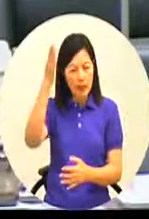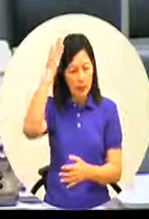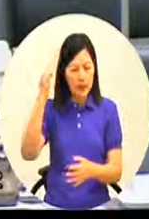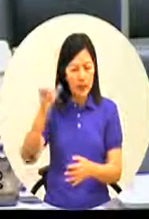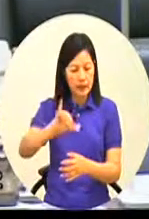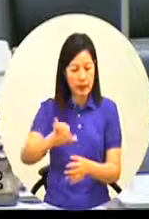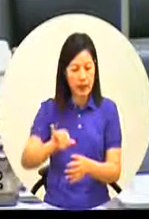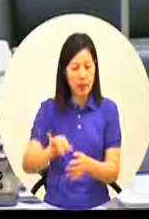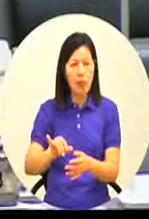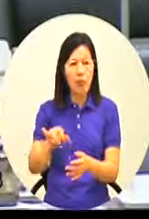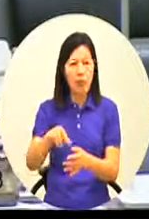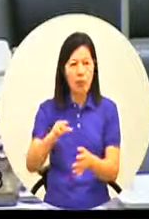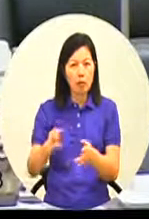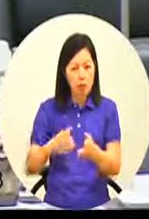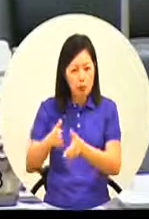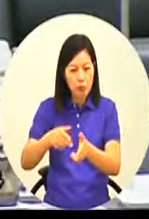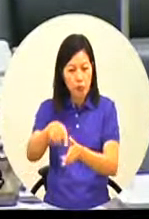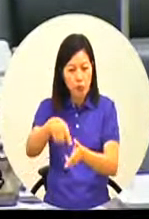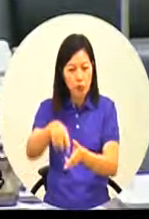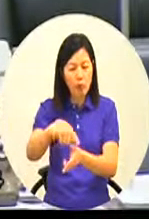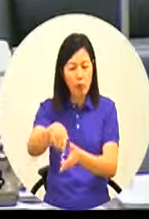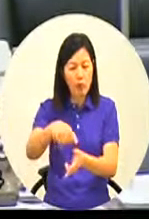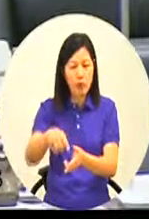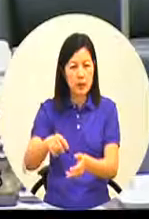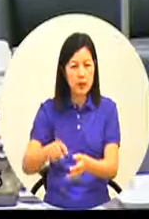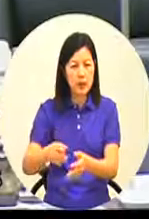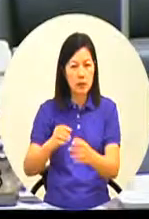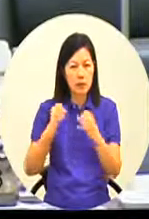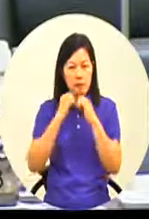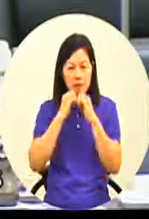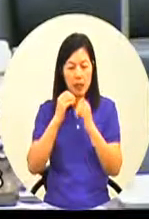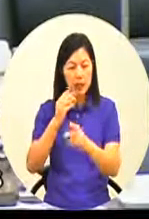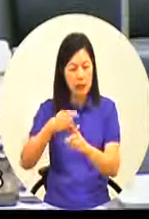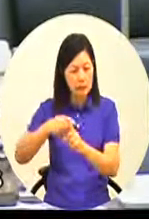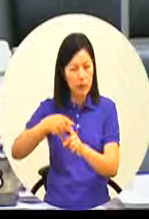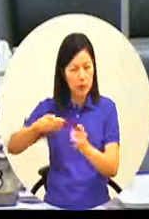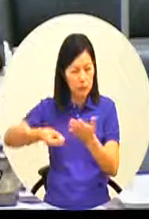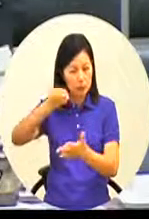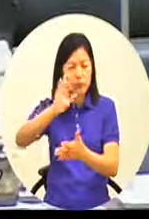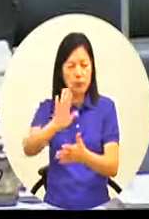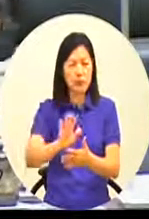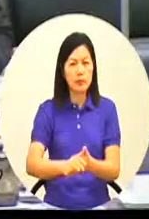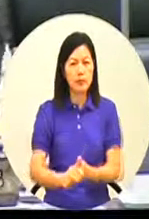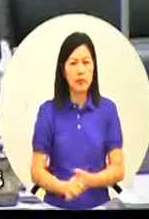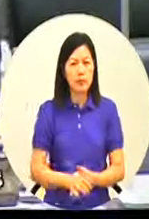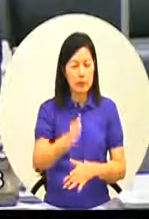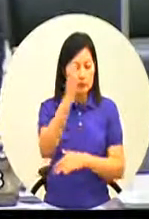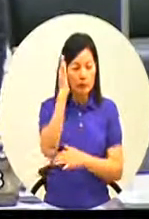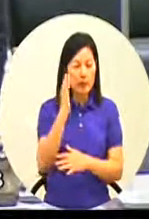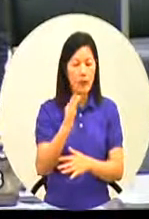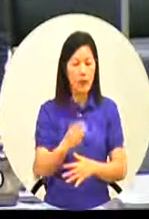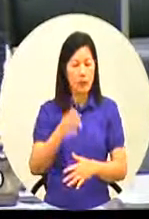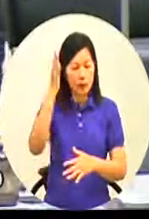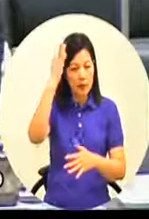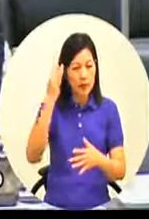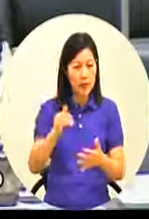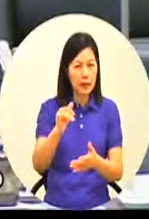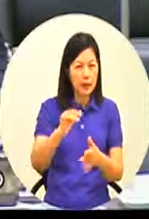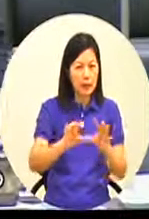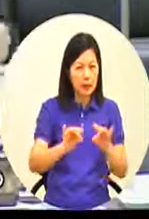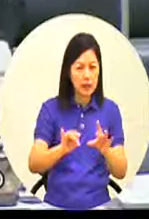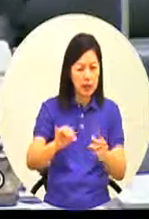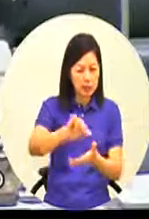升了。那有可能啊，有可能民间也会来跟我们政府买我们的沥青。我想我们政府的沥青是比较有保证的啦，所以